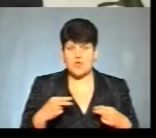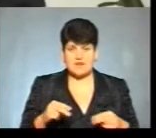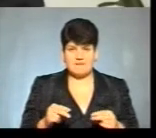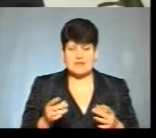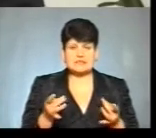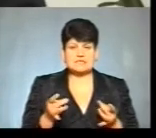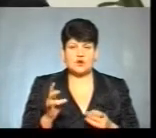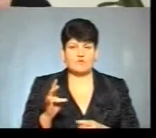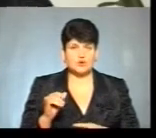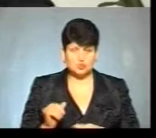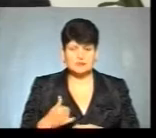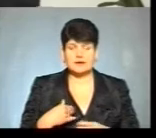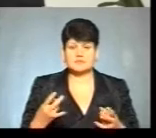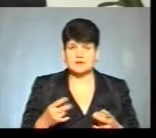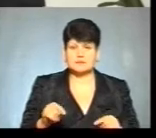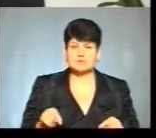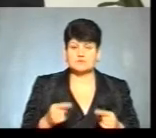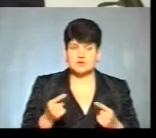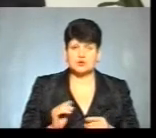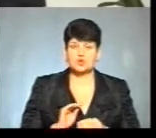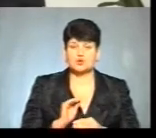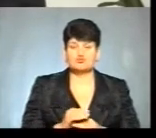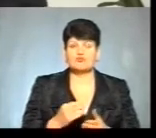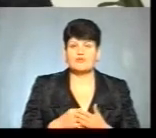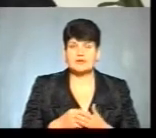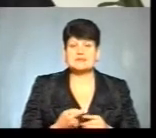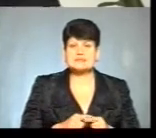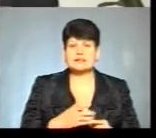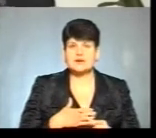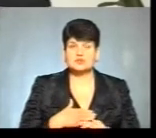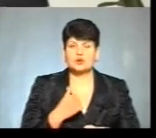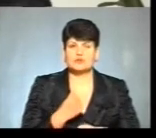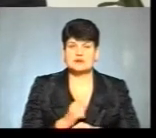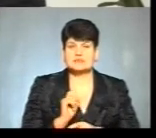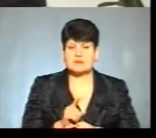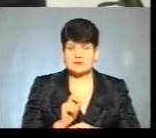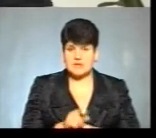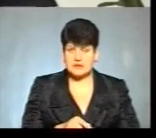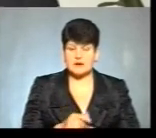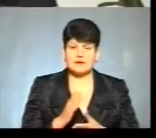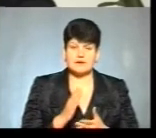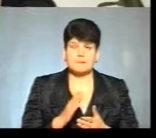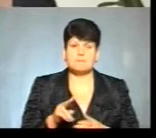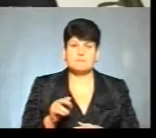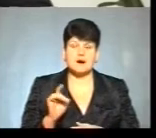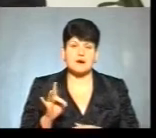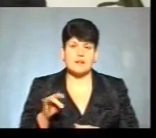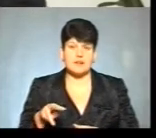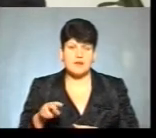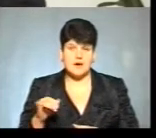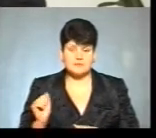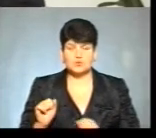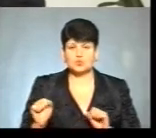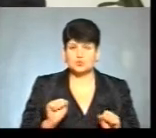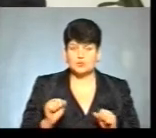з країни, нам треба створювати додану вартість тут. І це наше головне завдання. Це завдання зараз і парламенту, це завдання уряду,